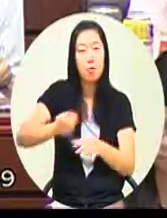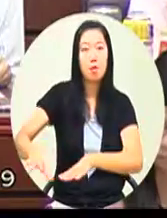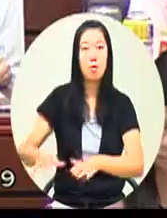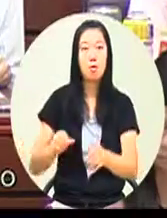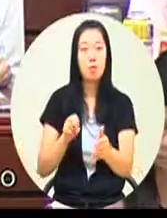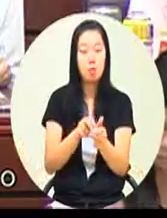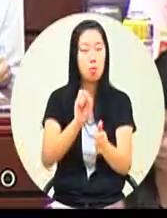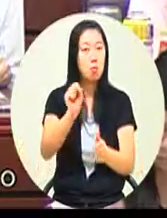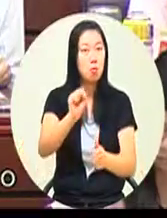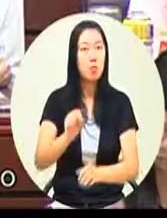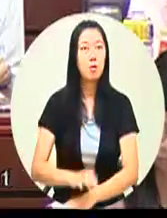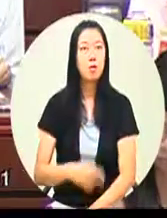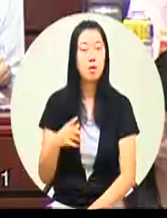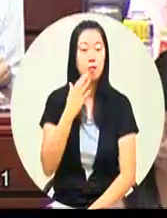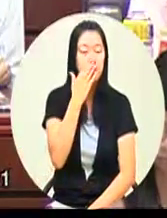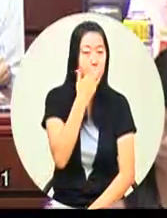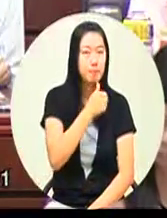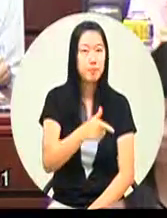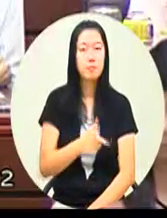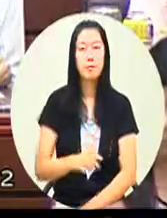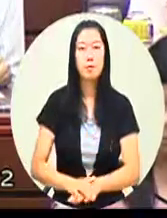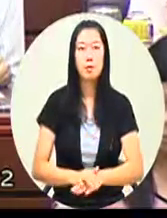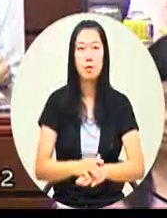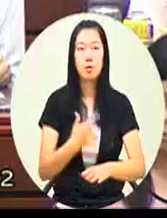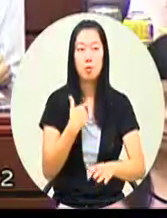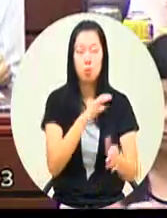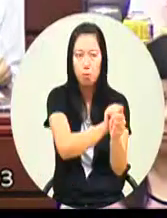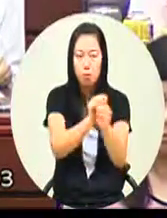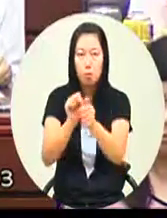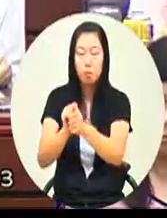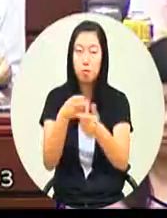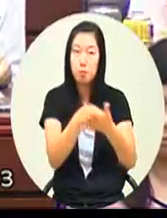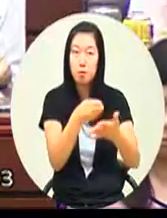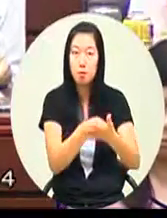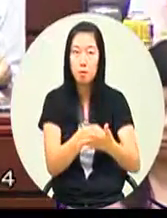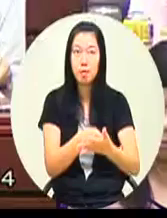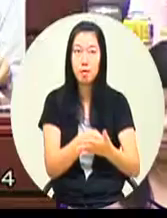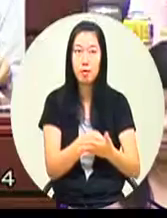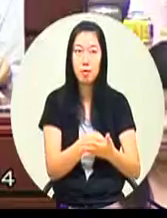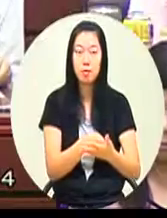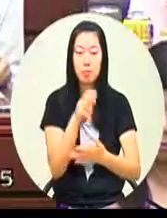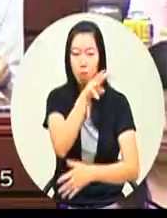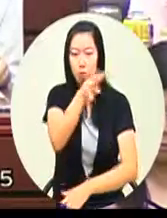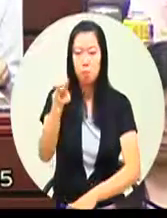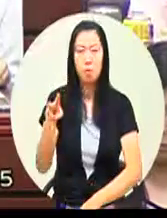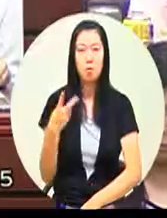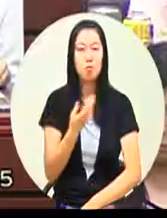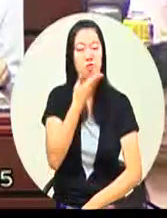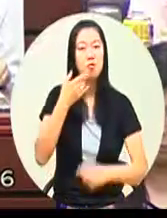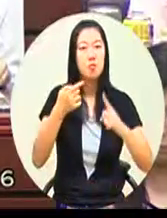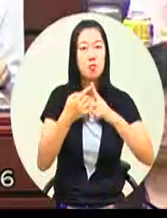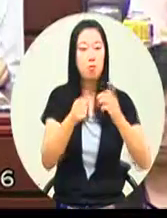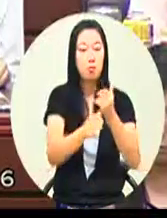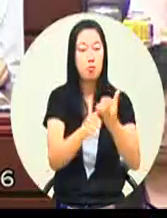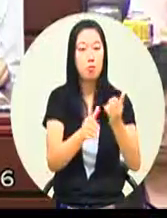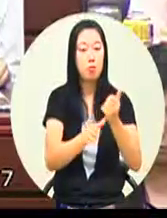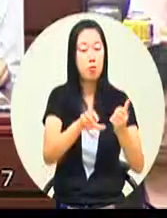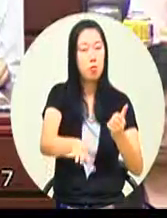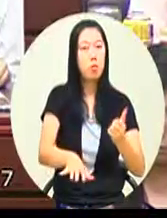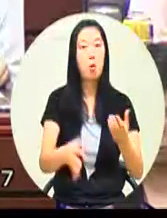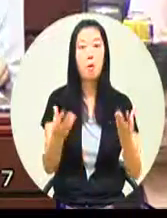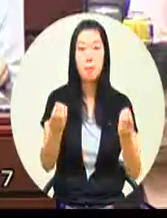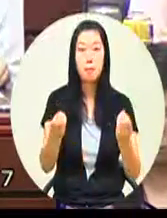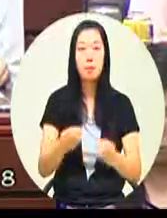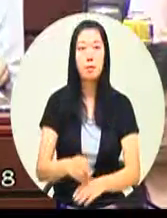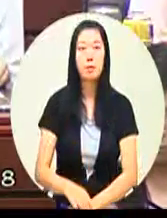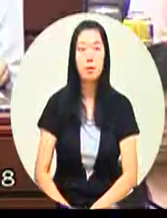的是地下的繁殖场，目前我们就是抓得很紧，目前在我们高雄市几乎看不到有私人的繁殖场在繁殖，所以我们不能说繁